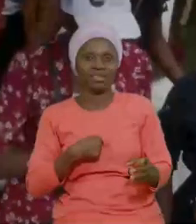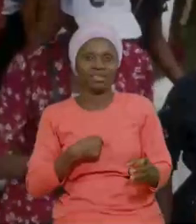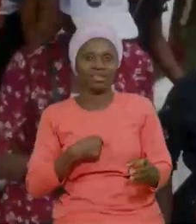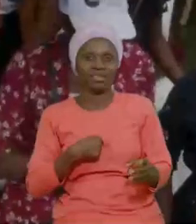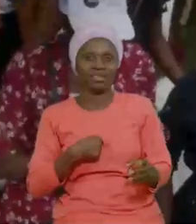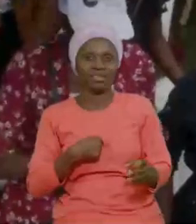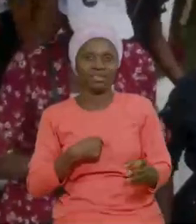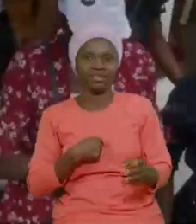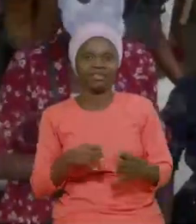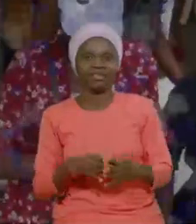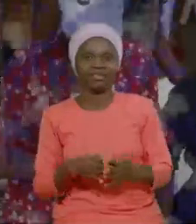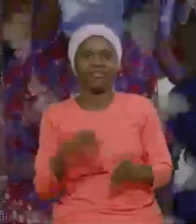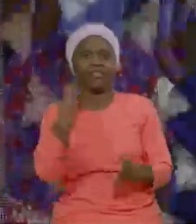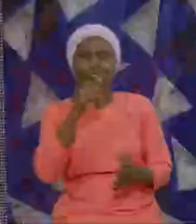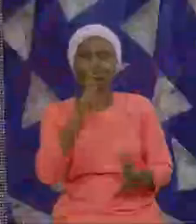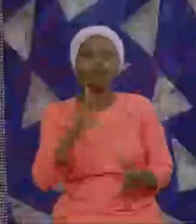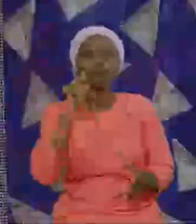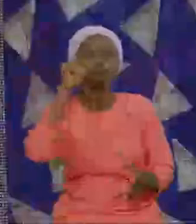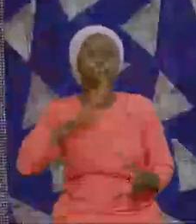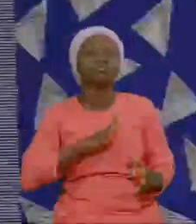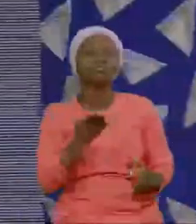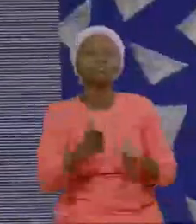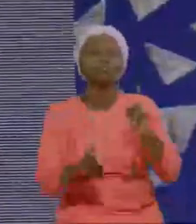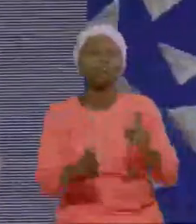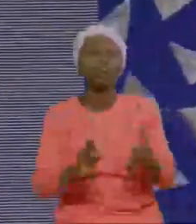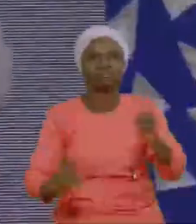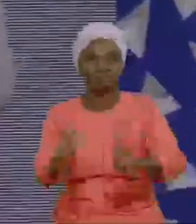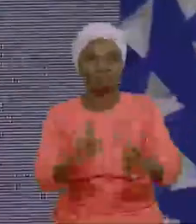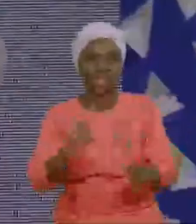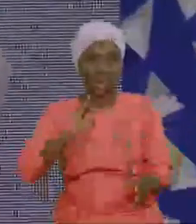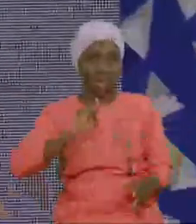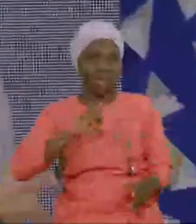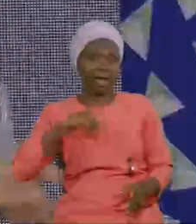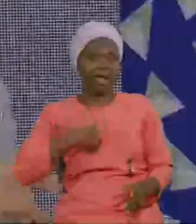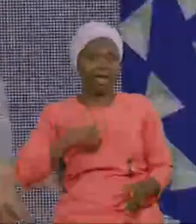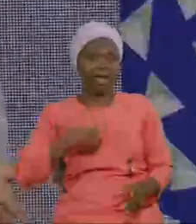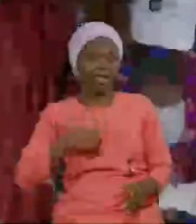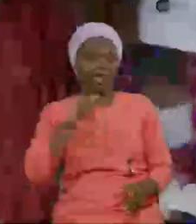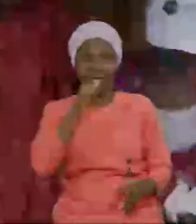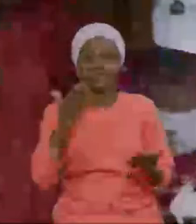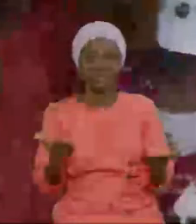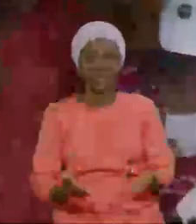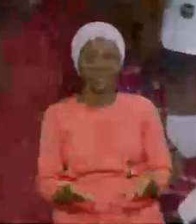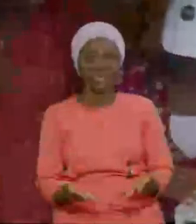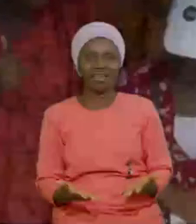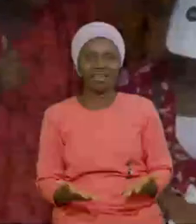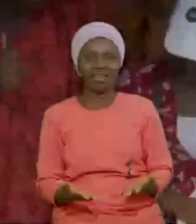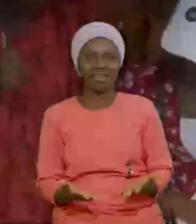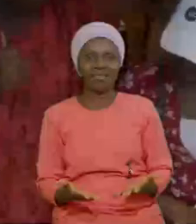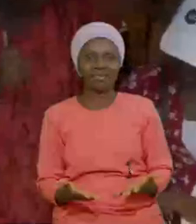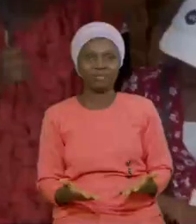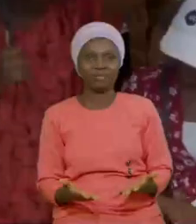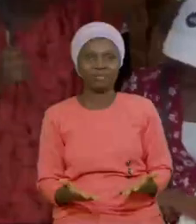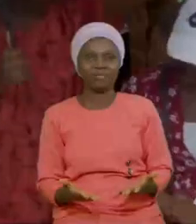What are the ladies there? Où sont ces demoiselles? Aye. Moi. I am here. Je suis ici. To